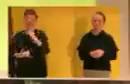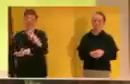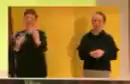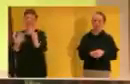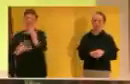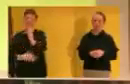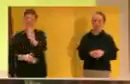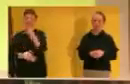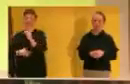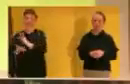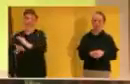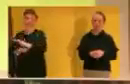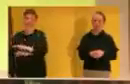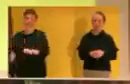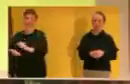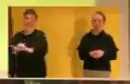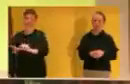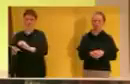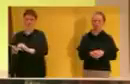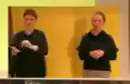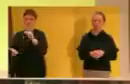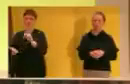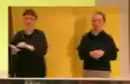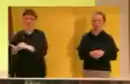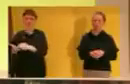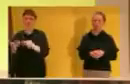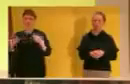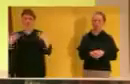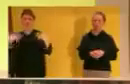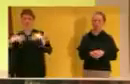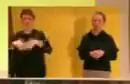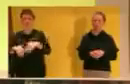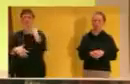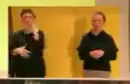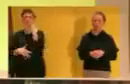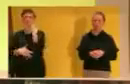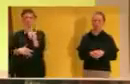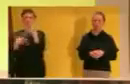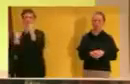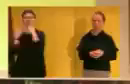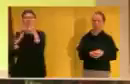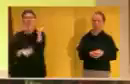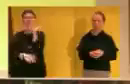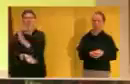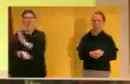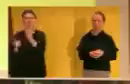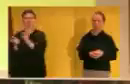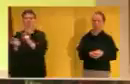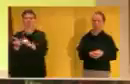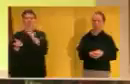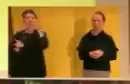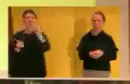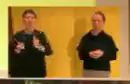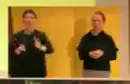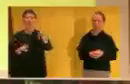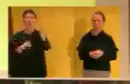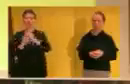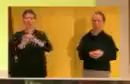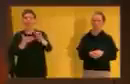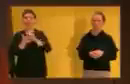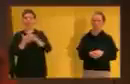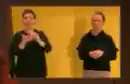einen Migrationsanteil von 63 Prozent. In der 128. Oberschule einen